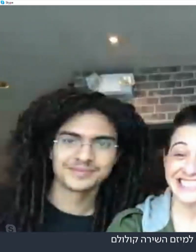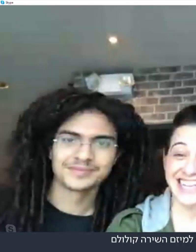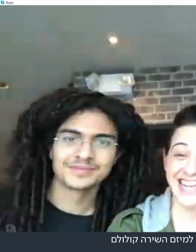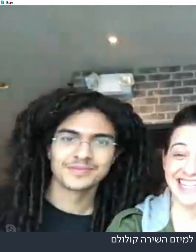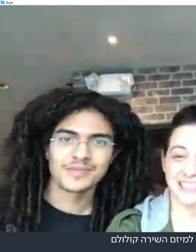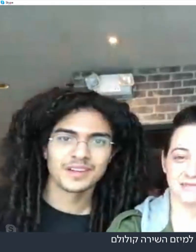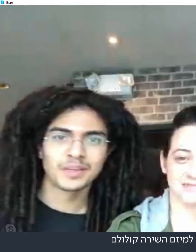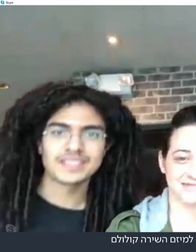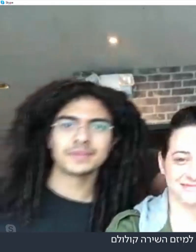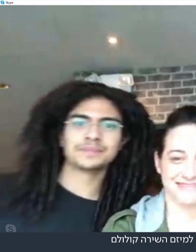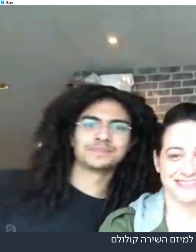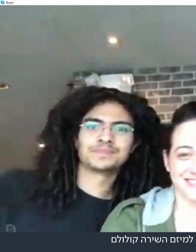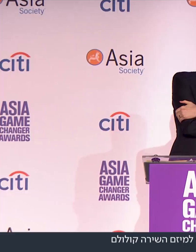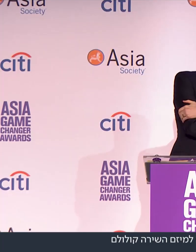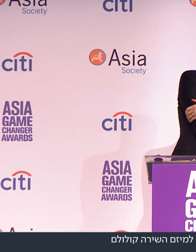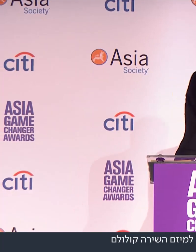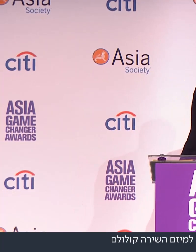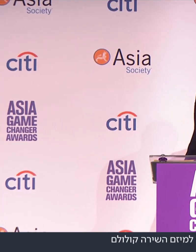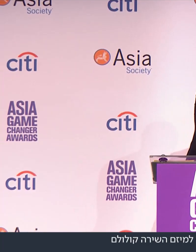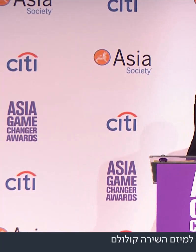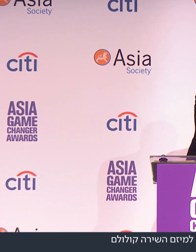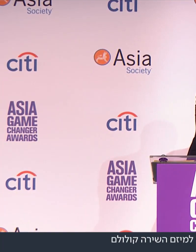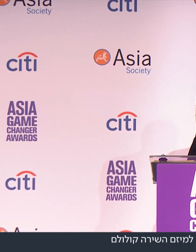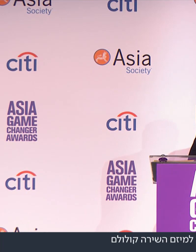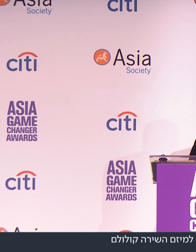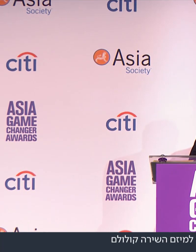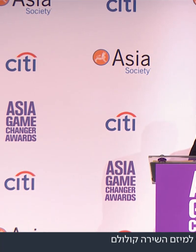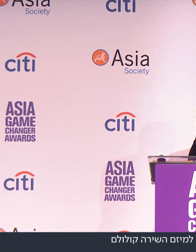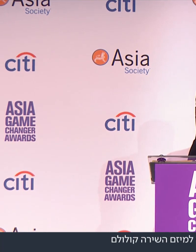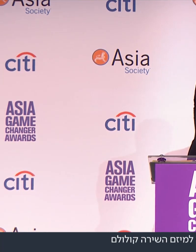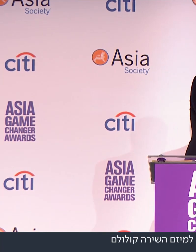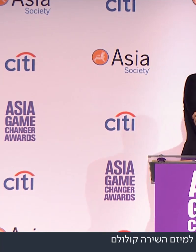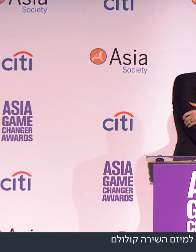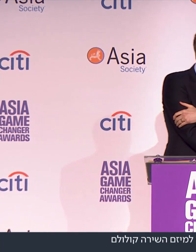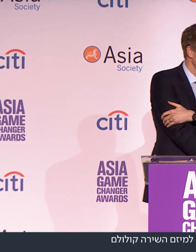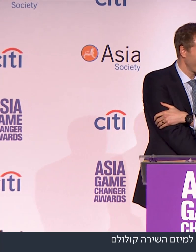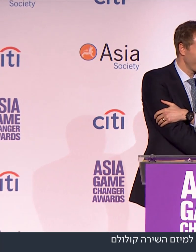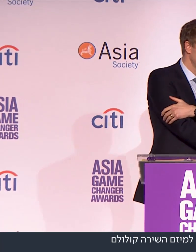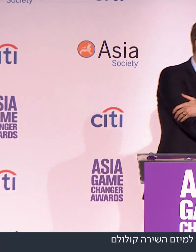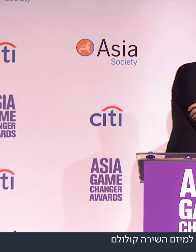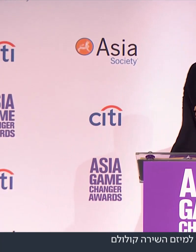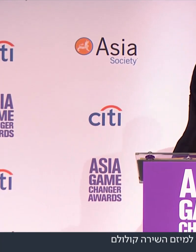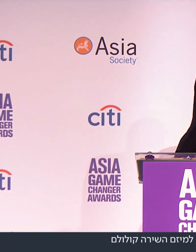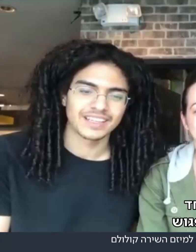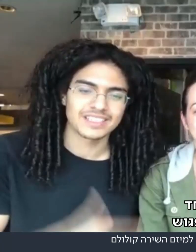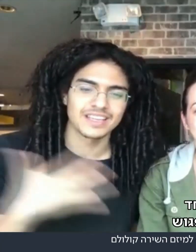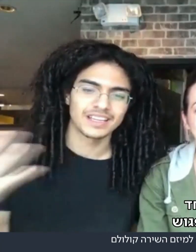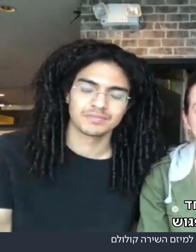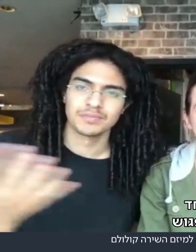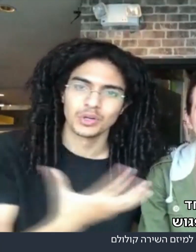ואור טייכר, לניו יורק. שם הם זכו בפרס אסיה גיים צ'יינג'ר, והיו לישראלים הראשונים שזכו בו.